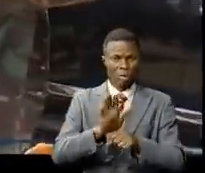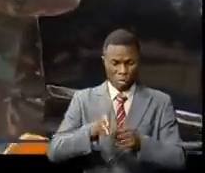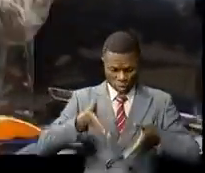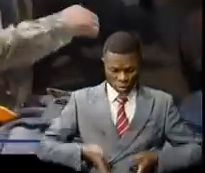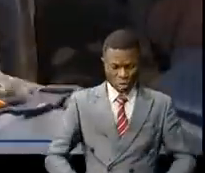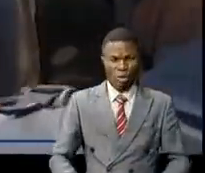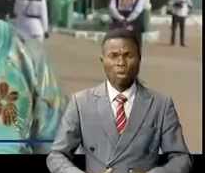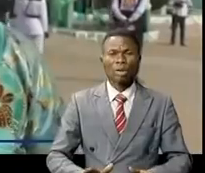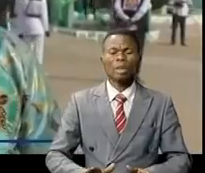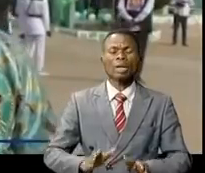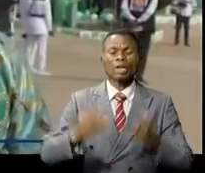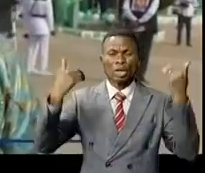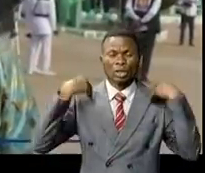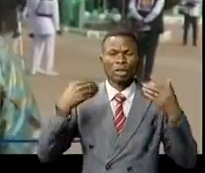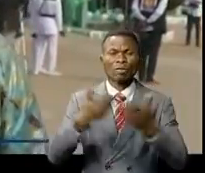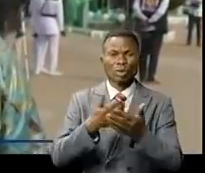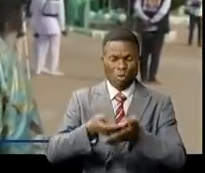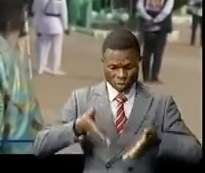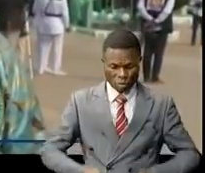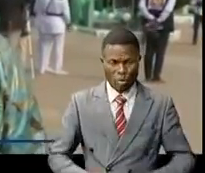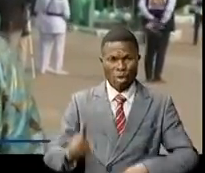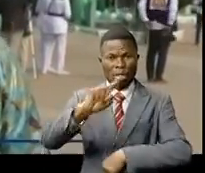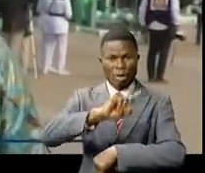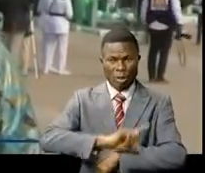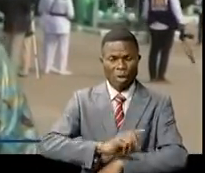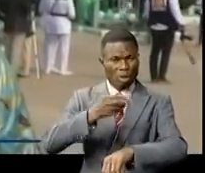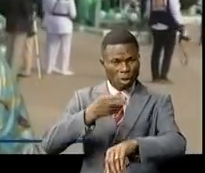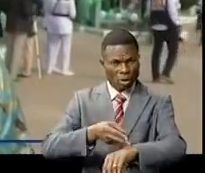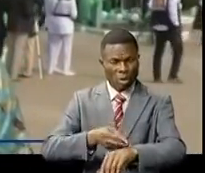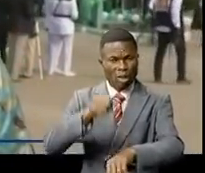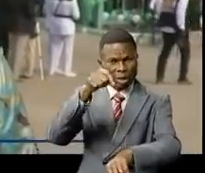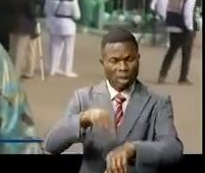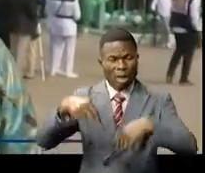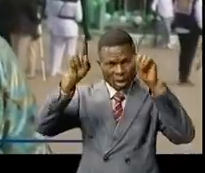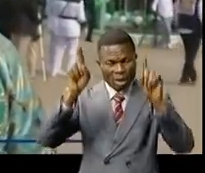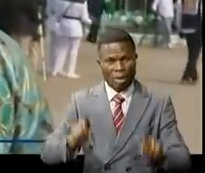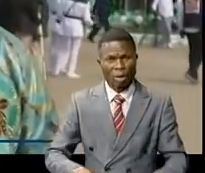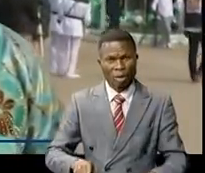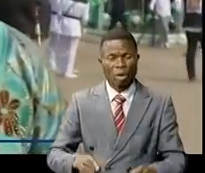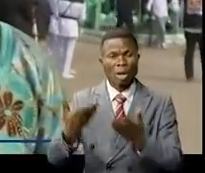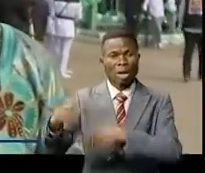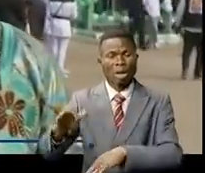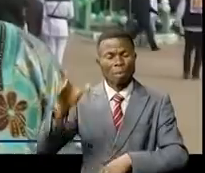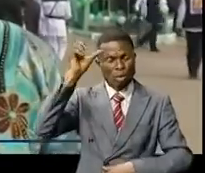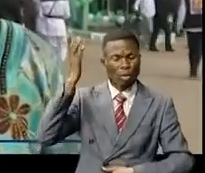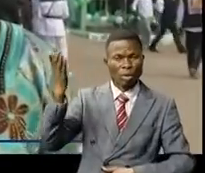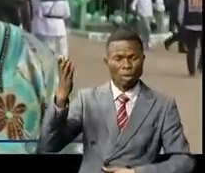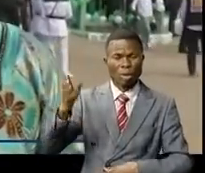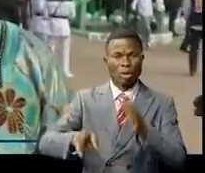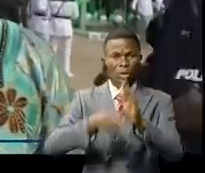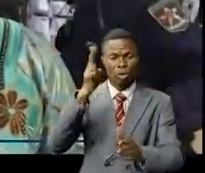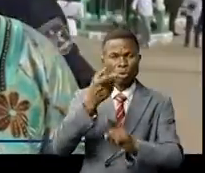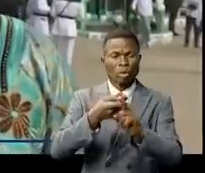spirituel actuel qui devait naître le jour l'heure la date et l'année même de sa mort à lubumbashi les 12